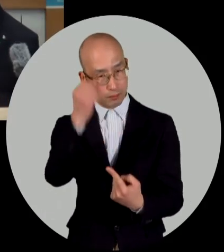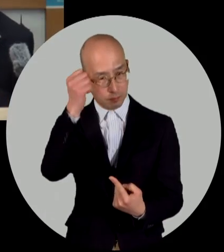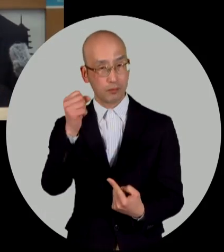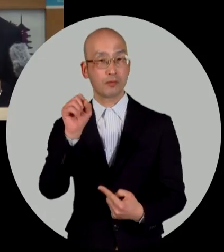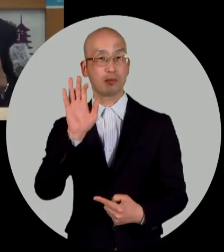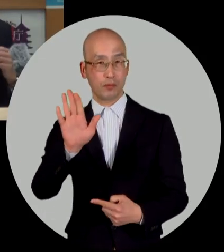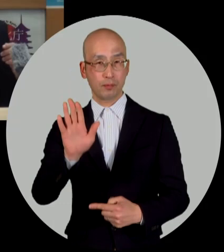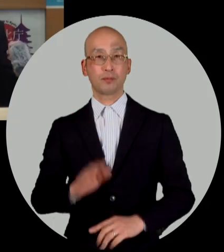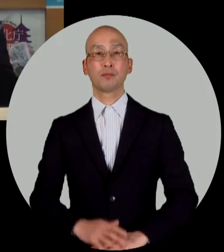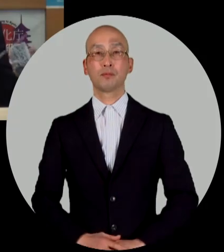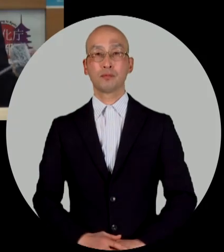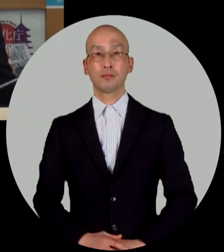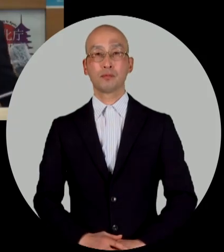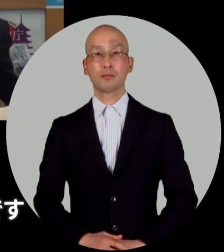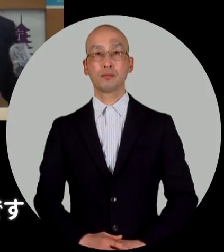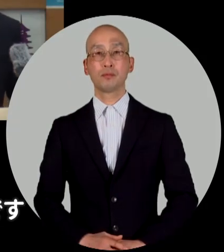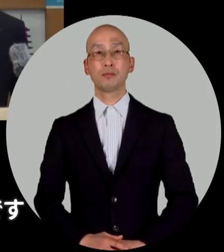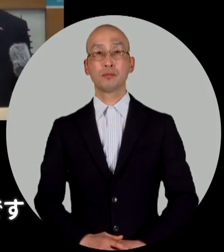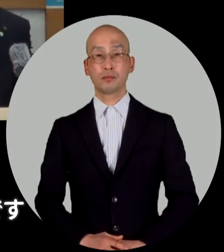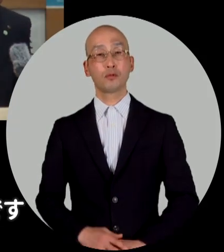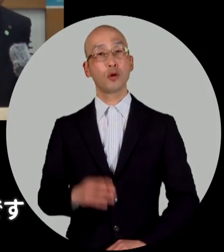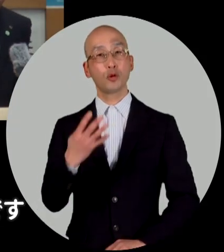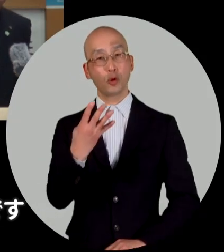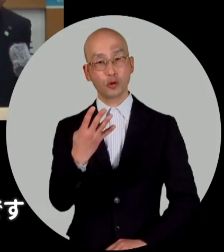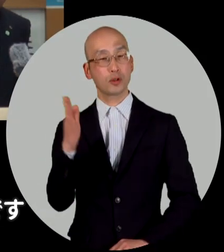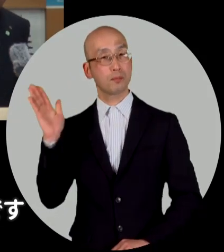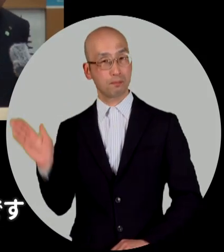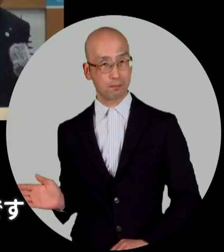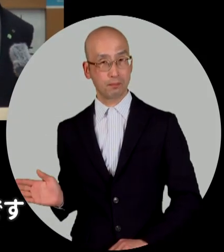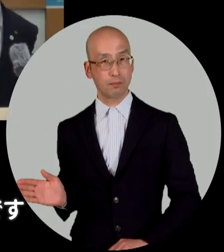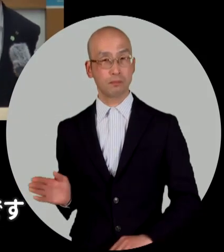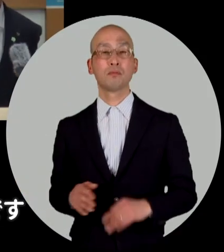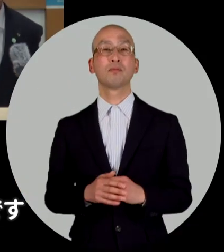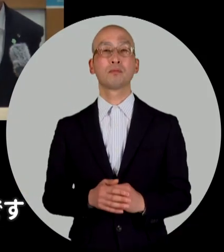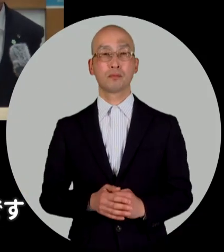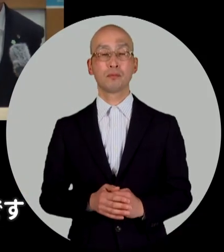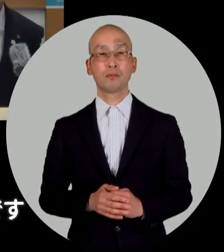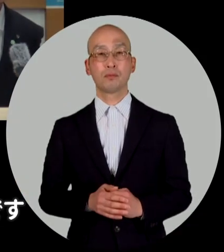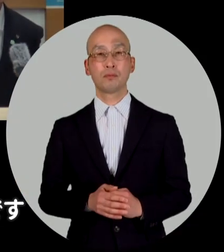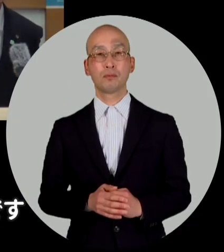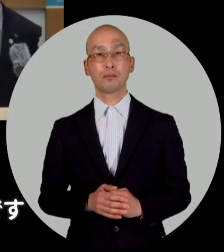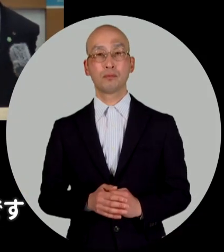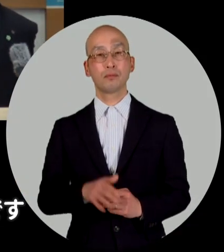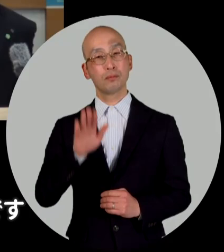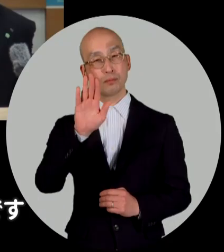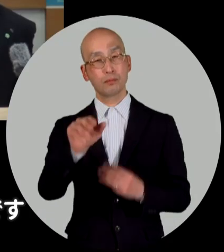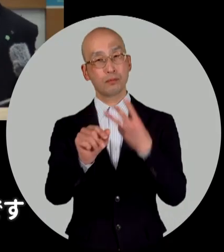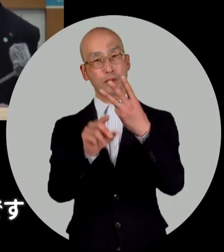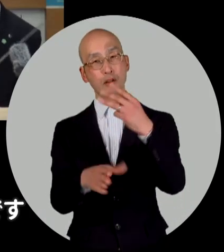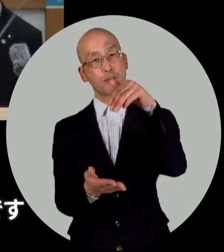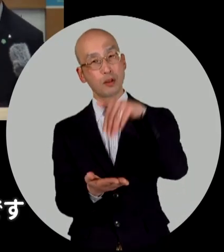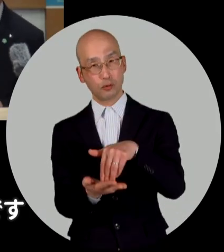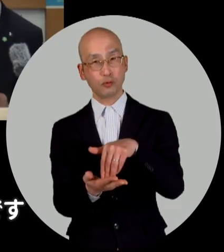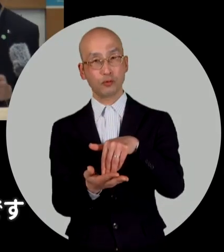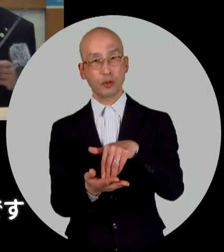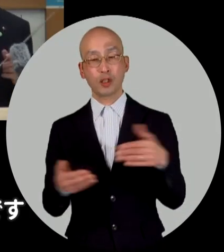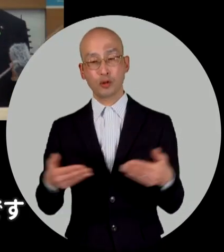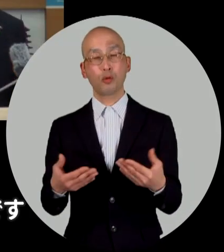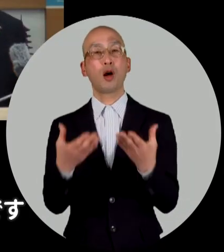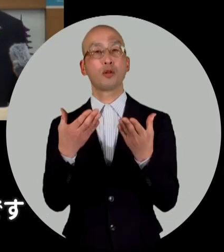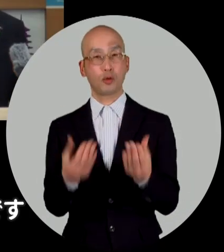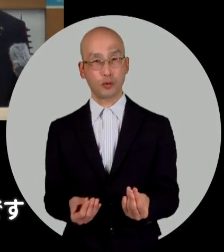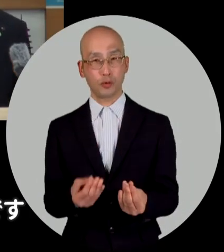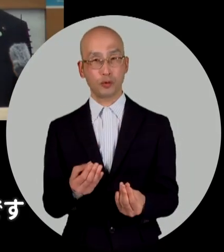ていくということで、この4つにつきましては今のところ3月末をもって終了